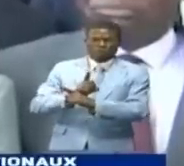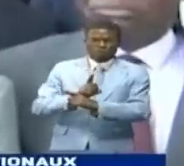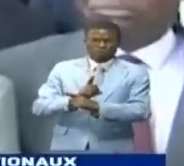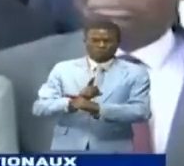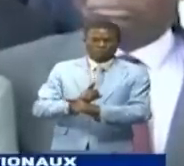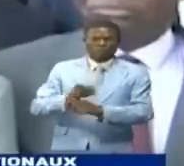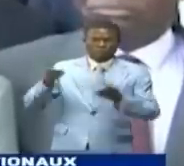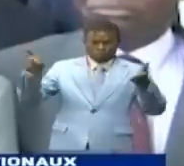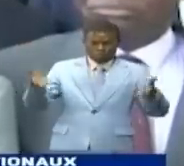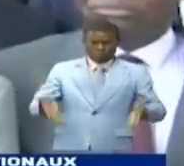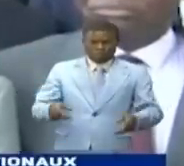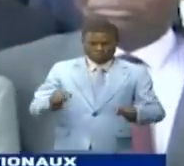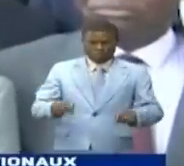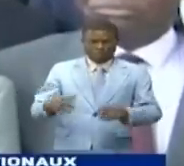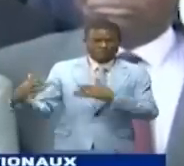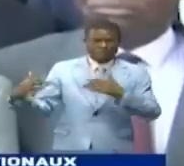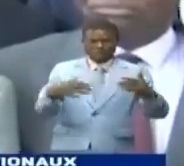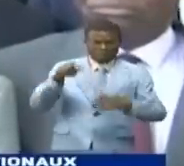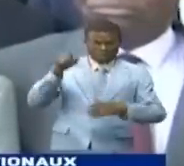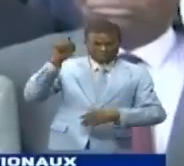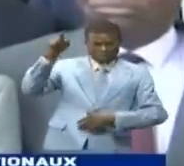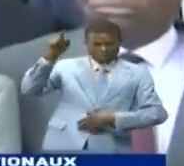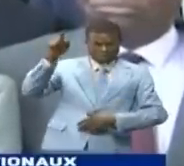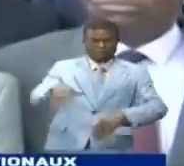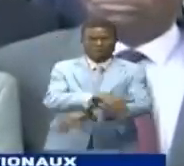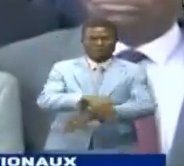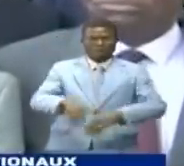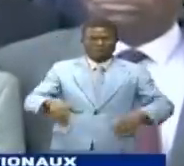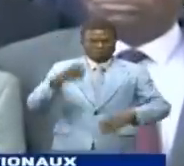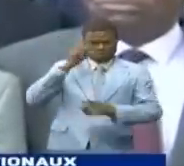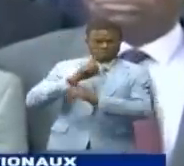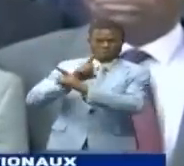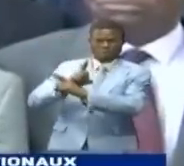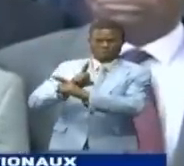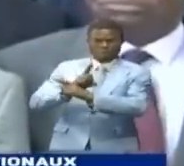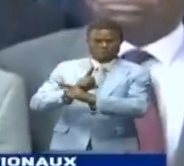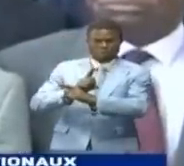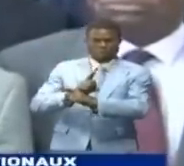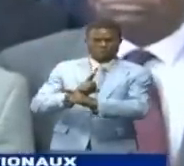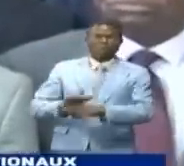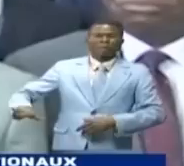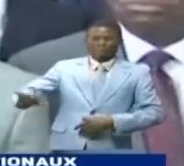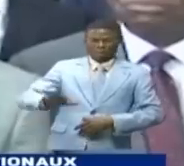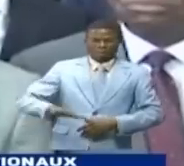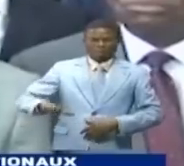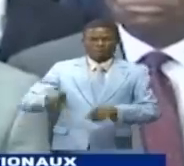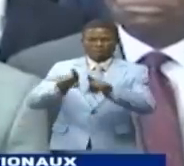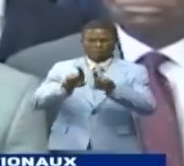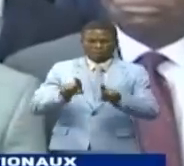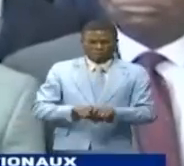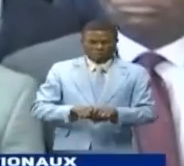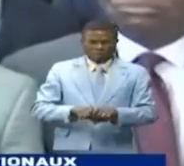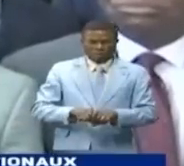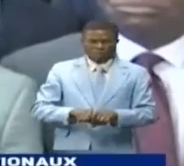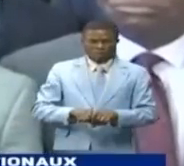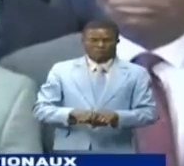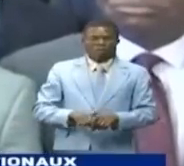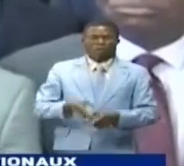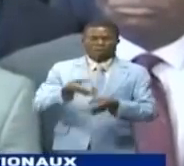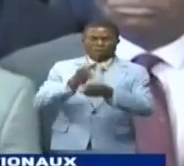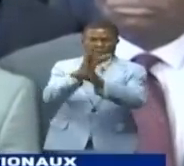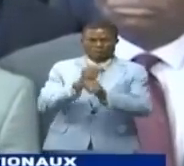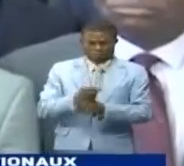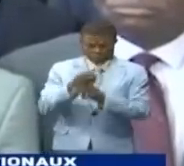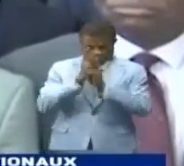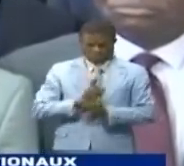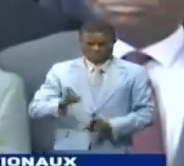trouvent actuellement au front pour la défense de la partie et le recouvrement de la dignité du